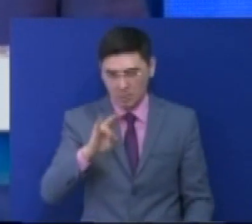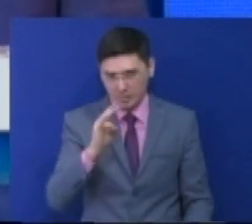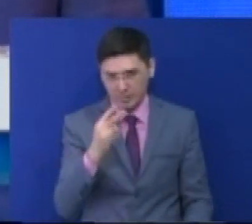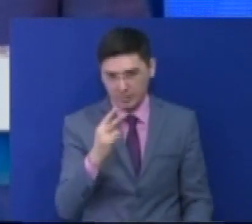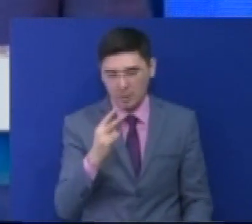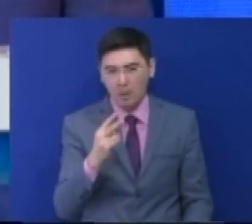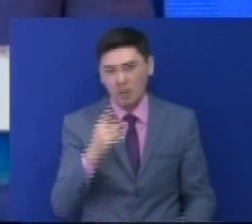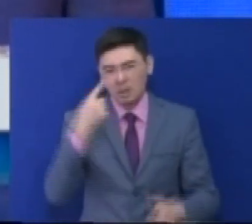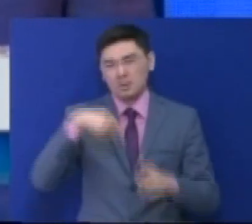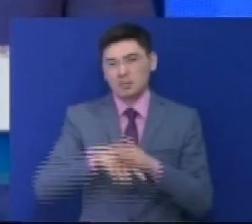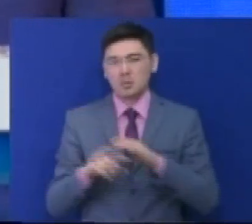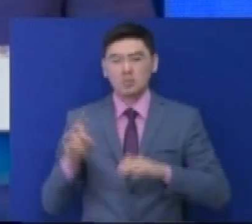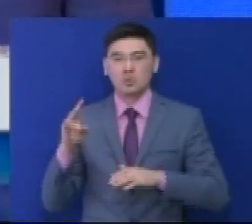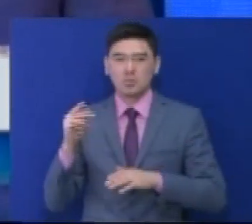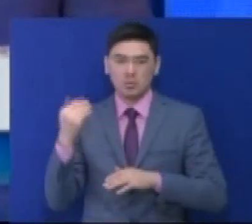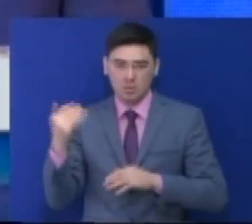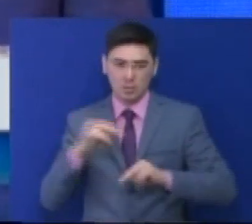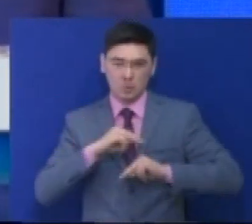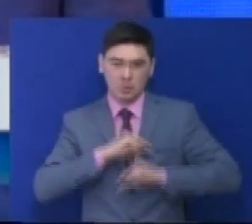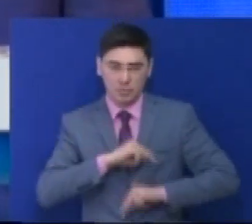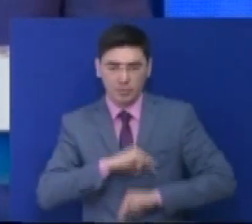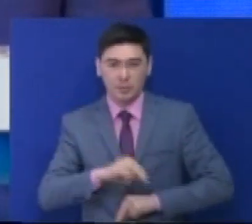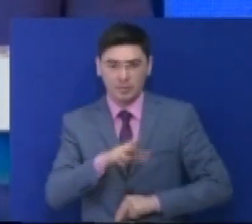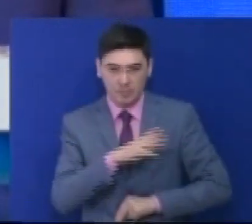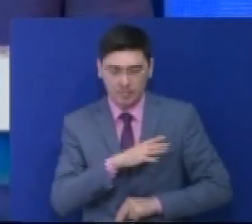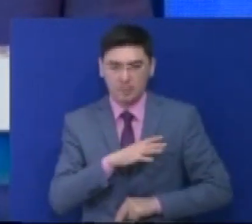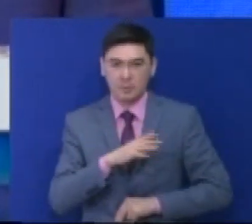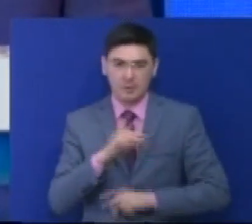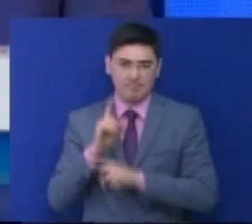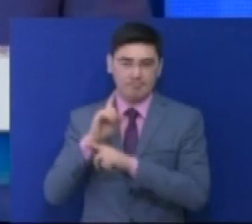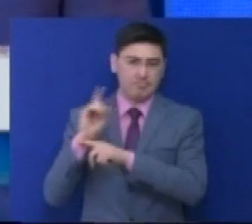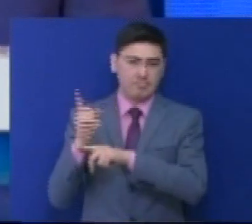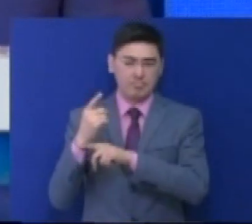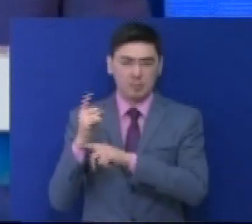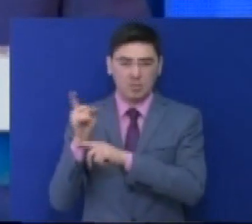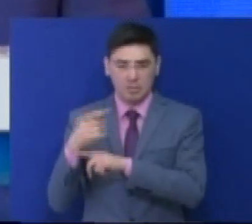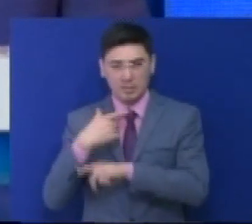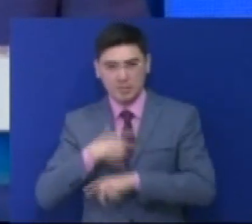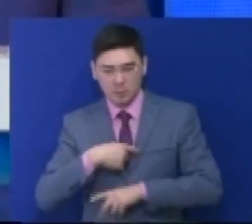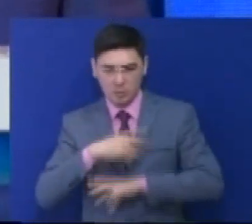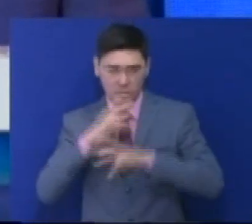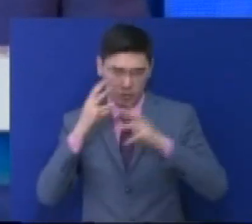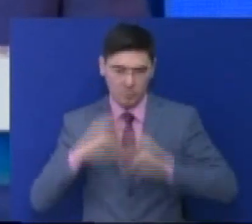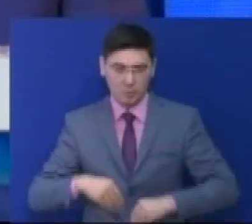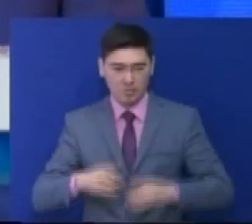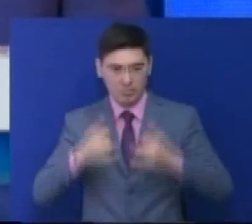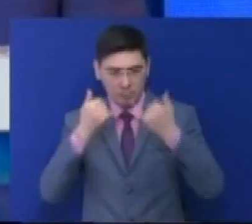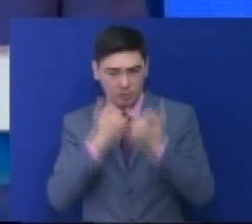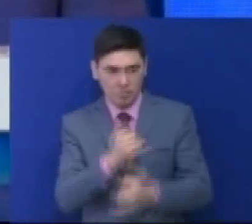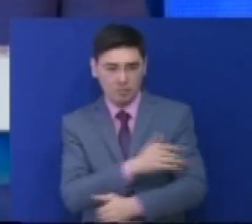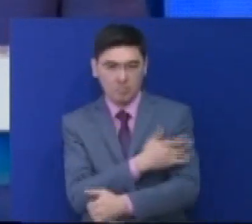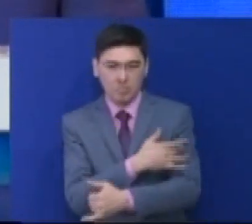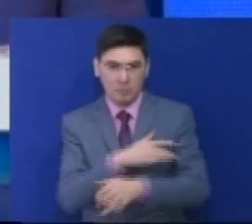за огромный и неоценимый труд нашего великого современника, который посвятил себя беззаветному